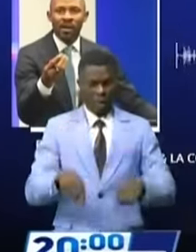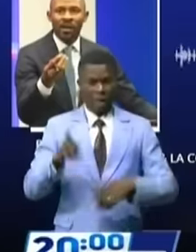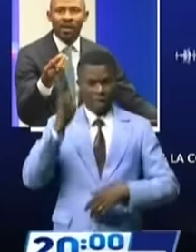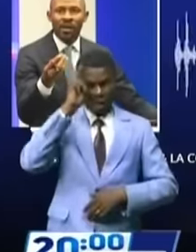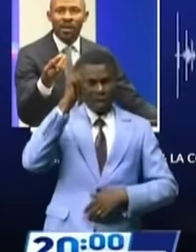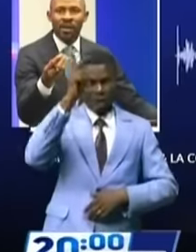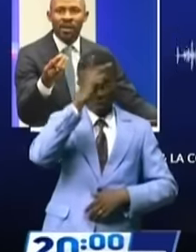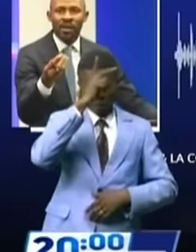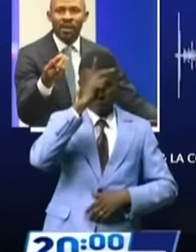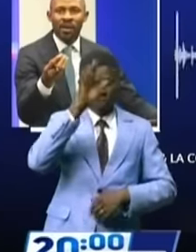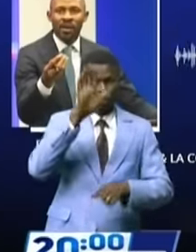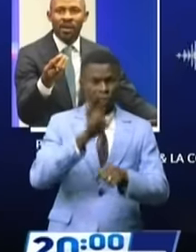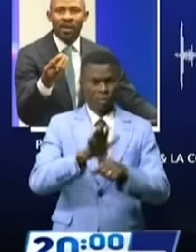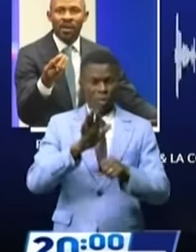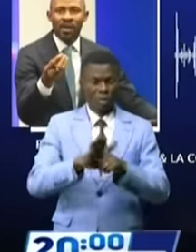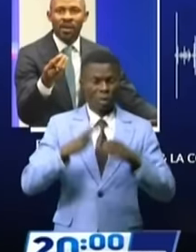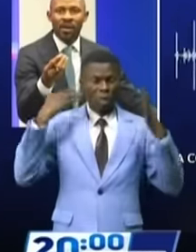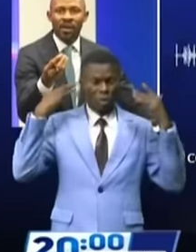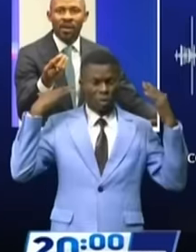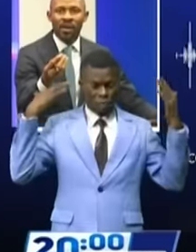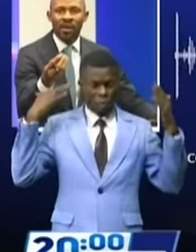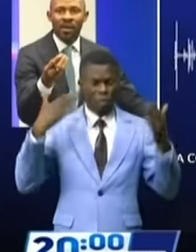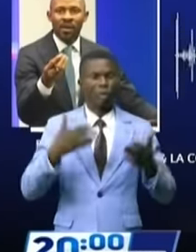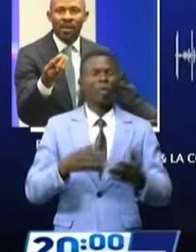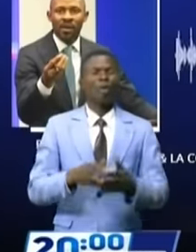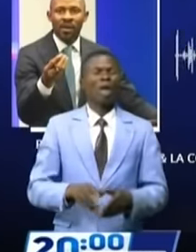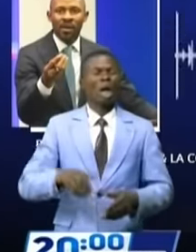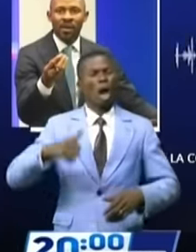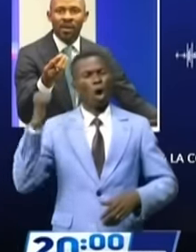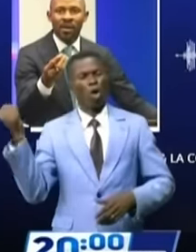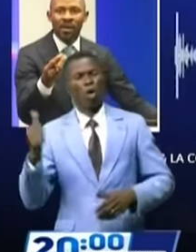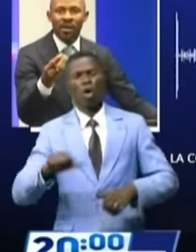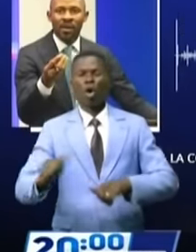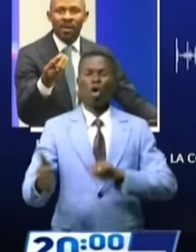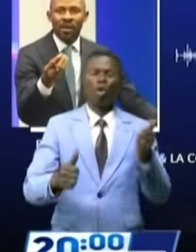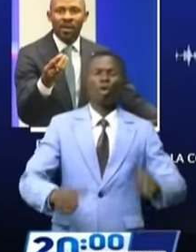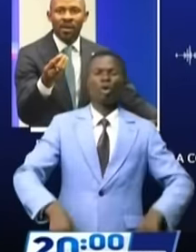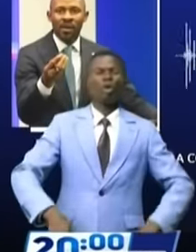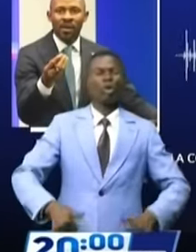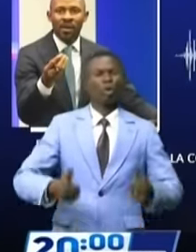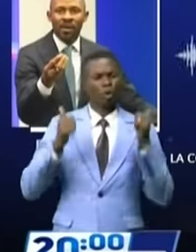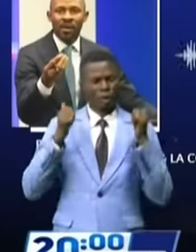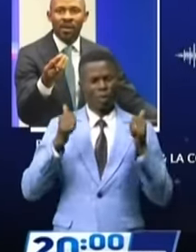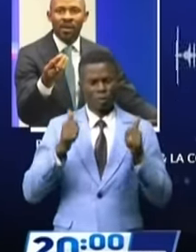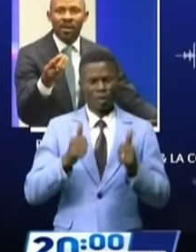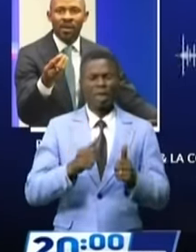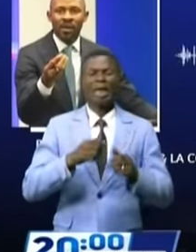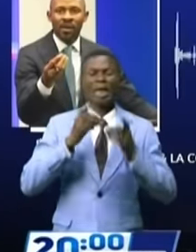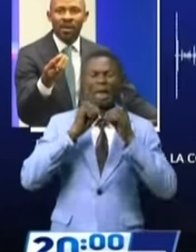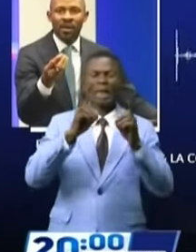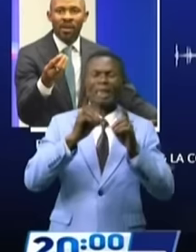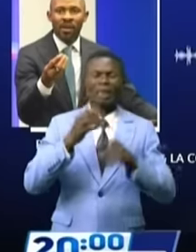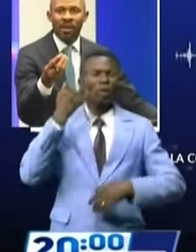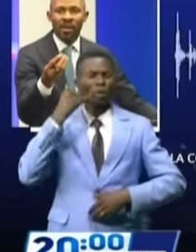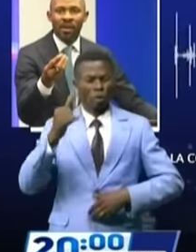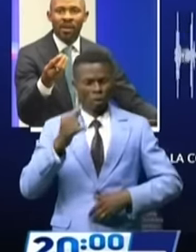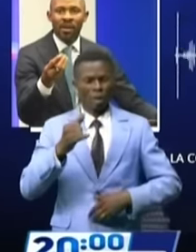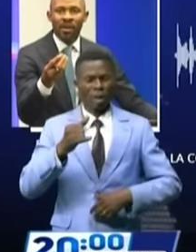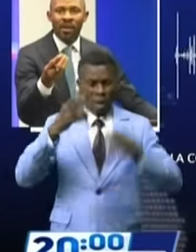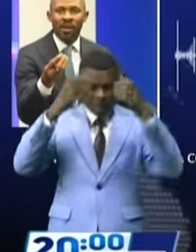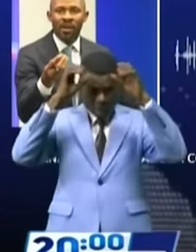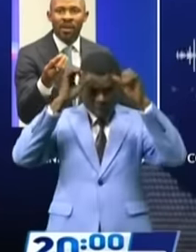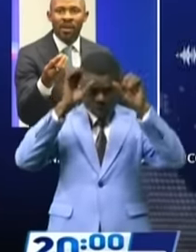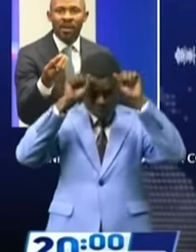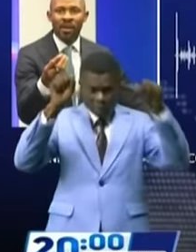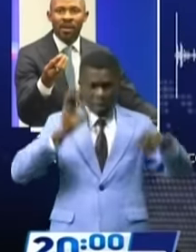y a des relents de certains, de relents tribaux, des gens qui entretiennent une forme de discours de haine. Le président a été